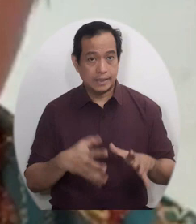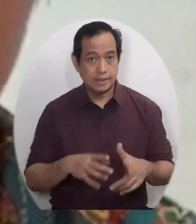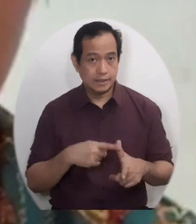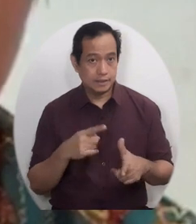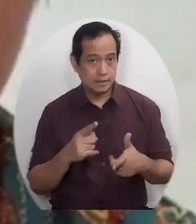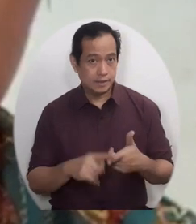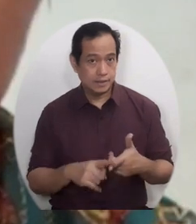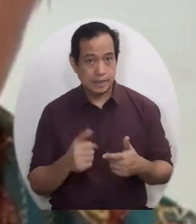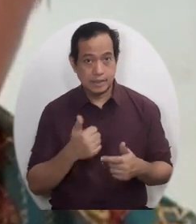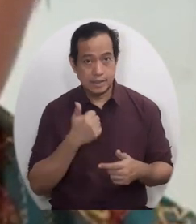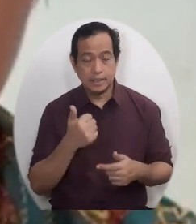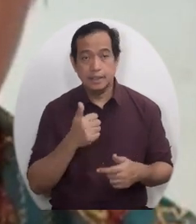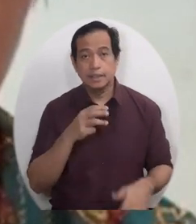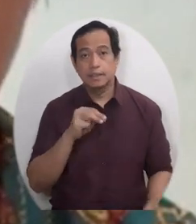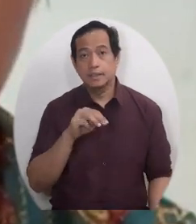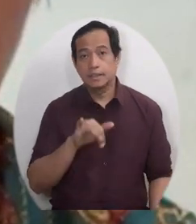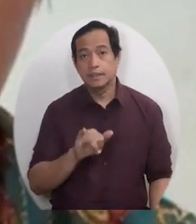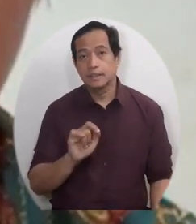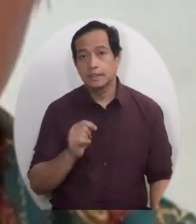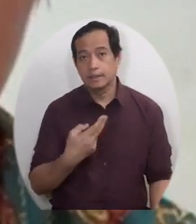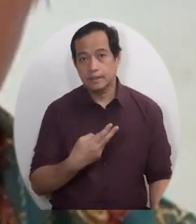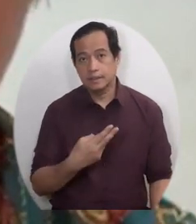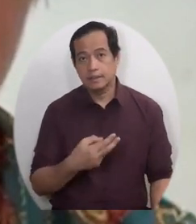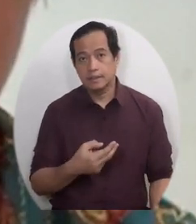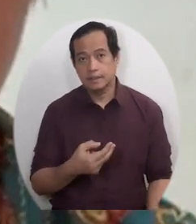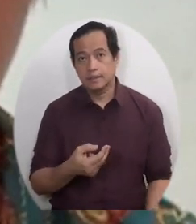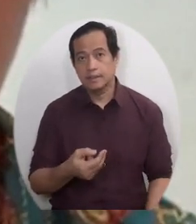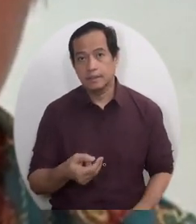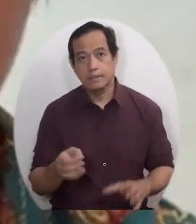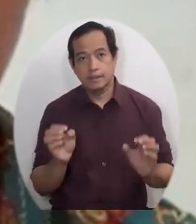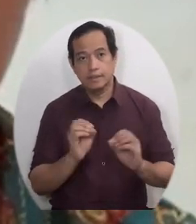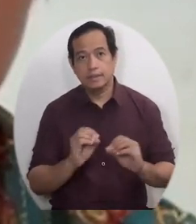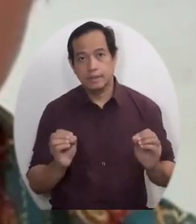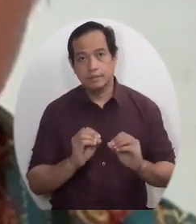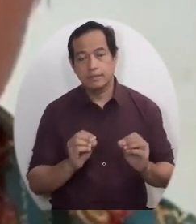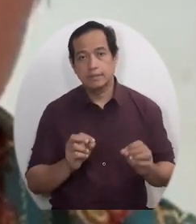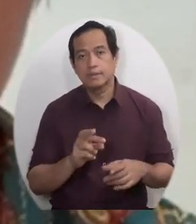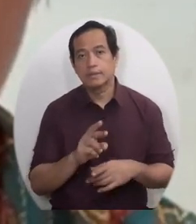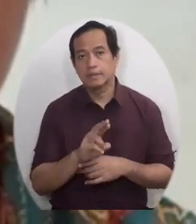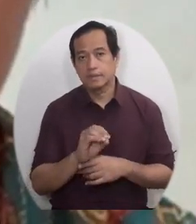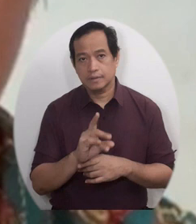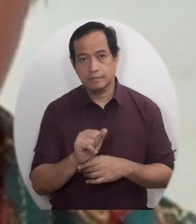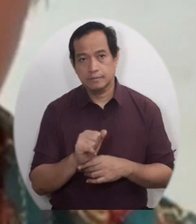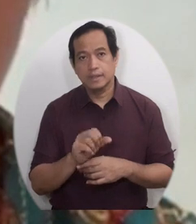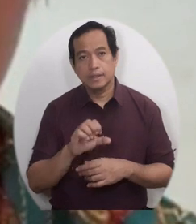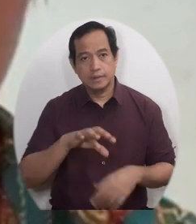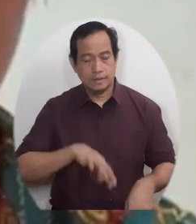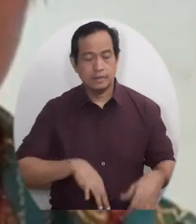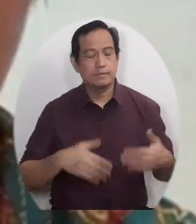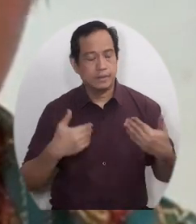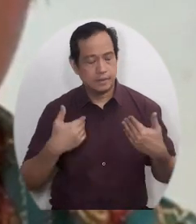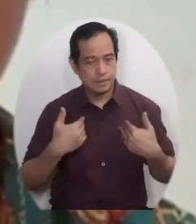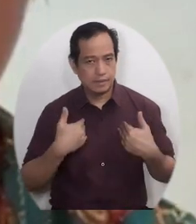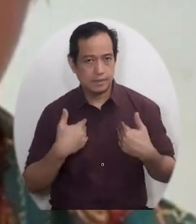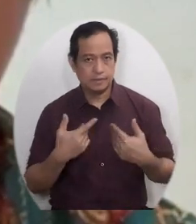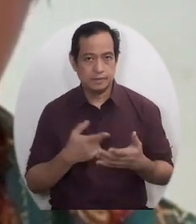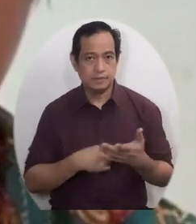Tapos ang isa pang myth po ay wala nang nagre-recover sa stroke. Meron naman po. Depende po